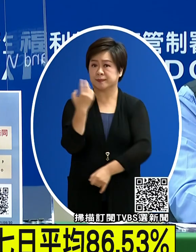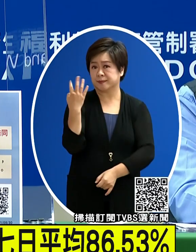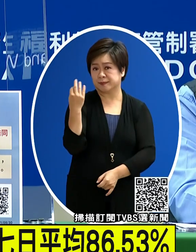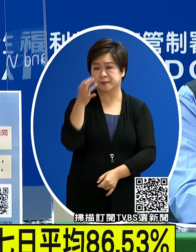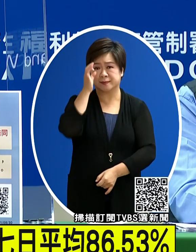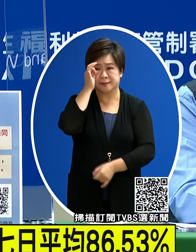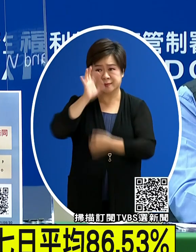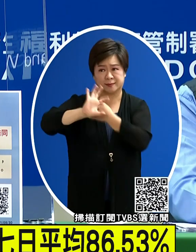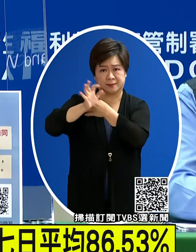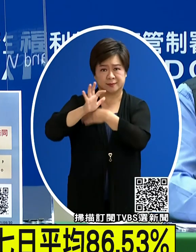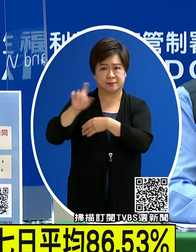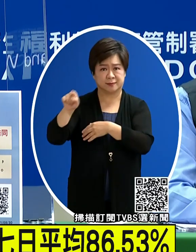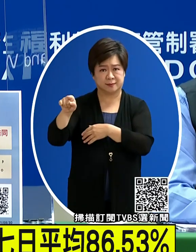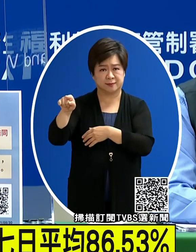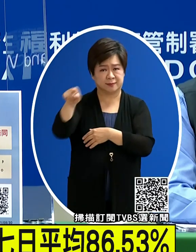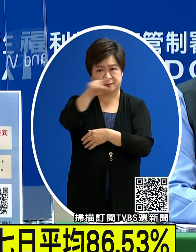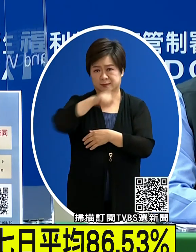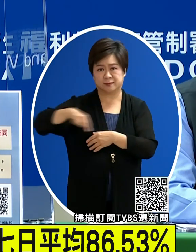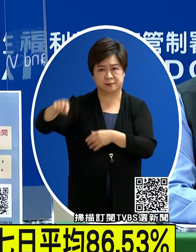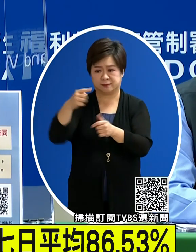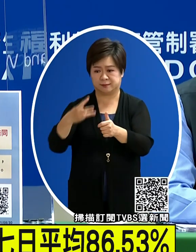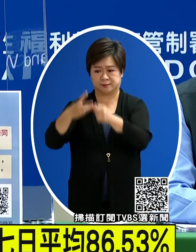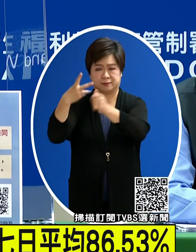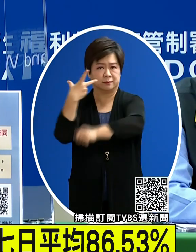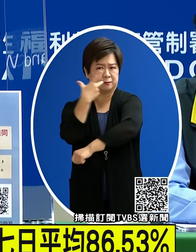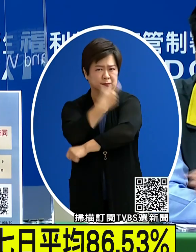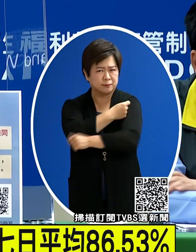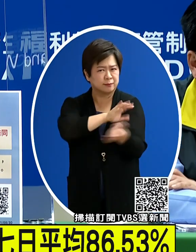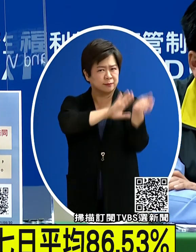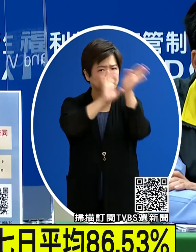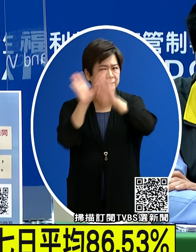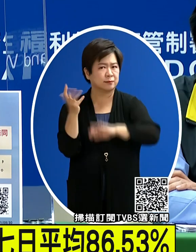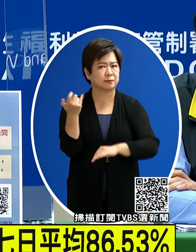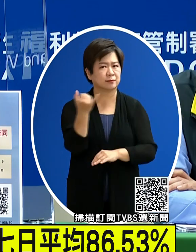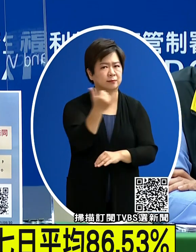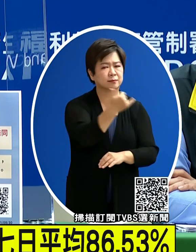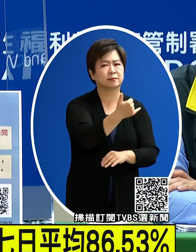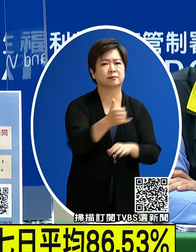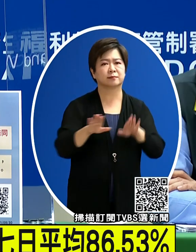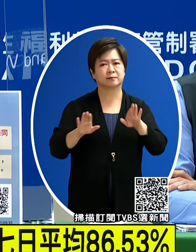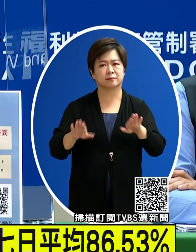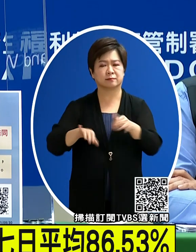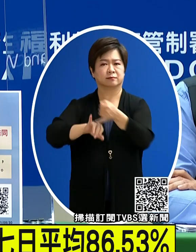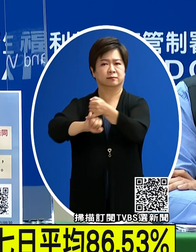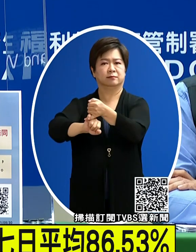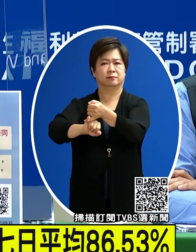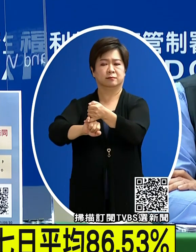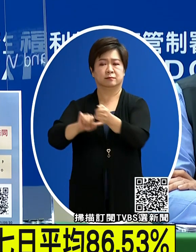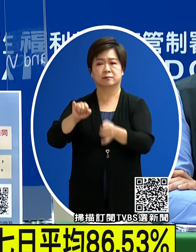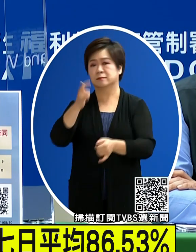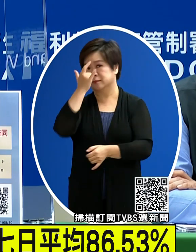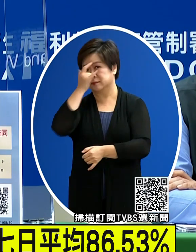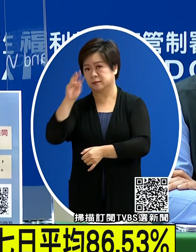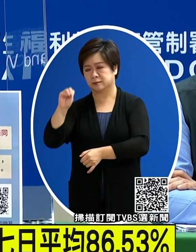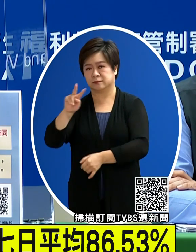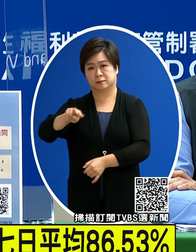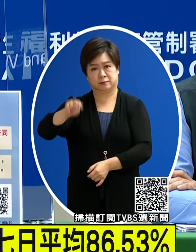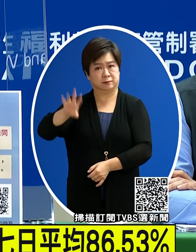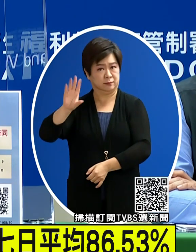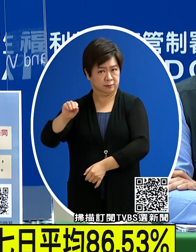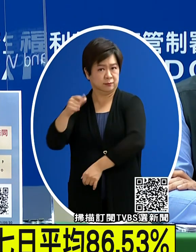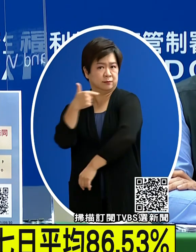国际现在第三剂打下去的一个情况怎么样。那目前是已经有订购哈，莫德纳